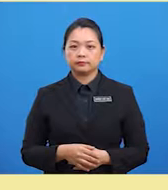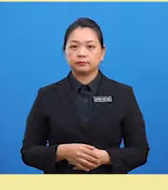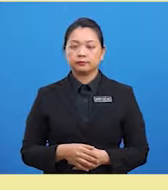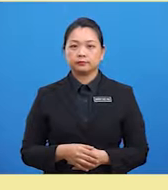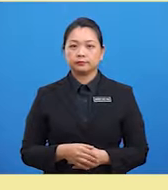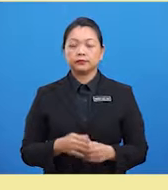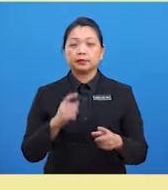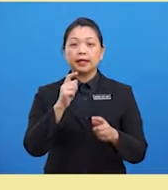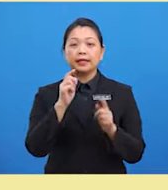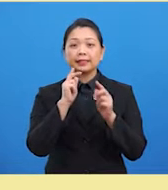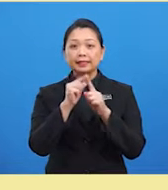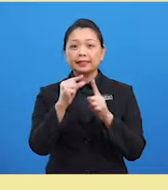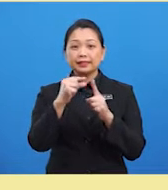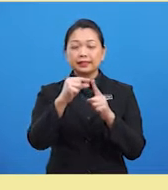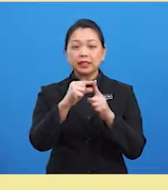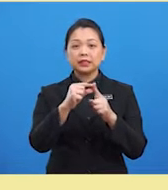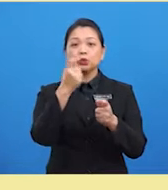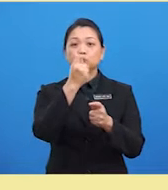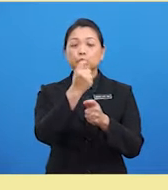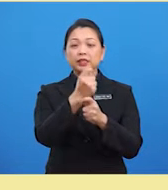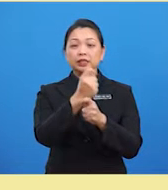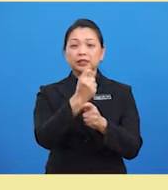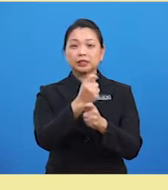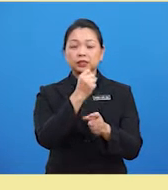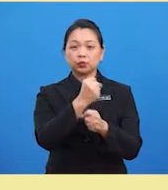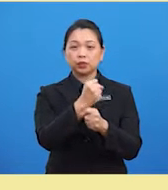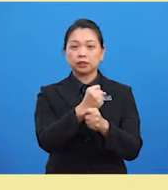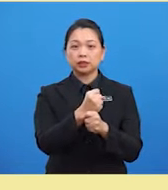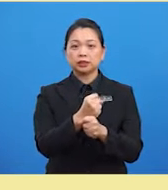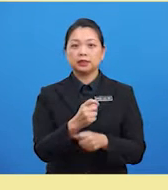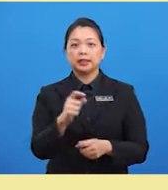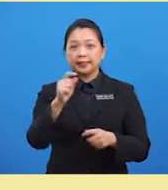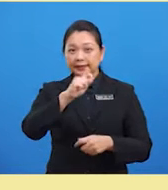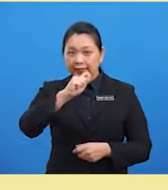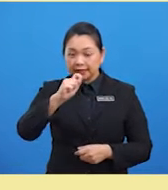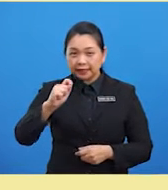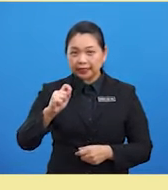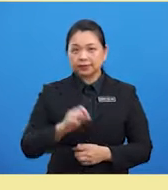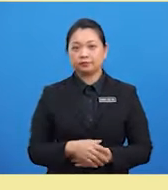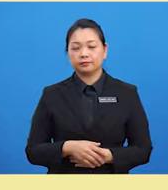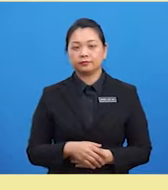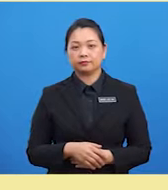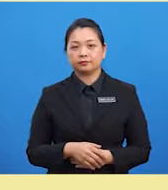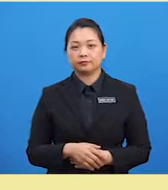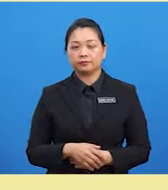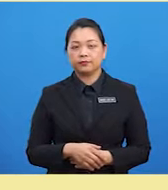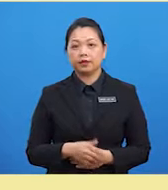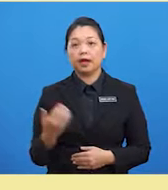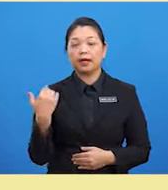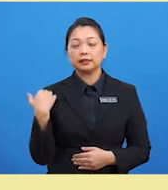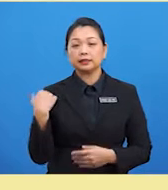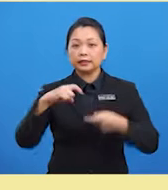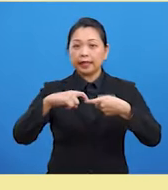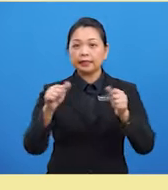Kata tugas soalan adalah nyatakan dan di dalam soalan ianya berkaitan dengan faktor